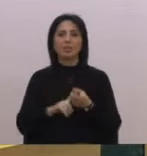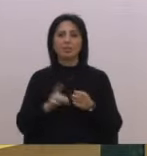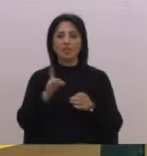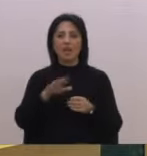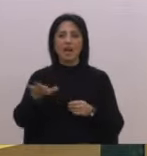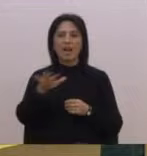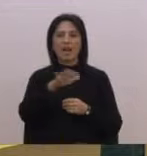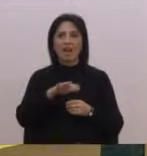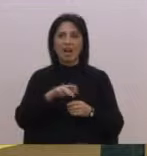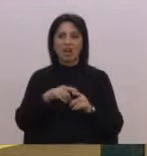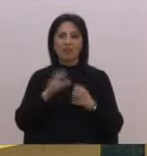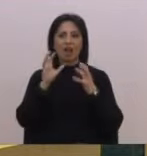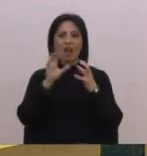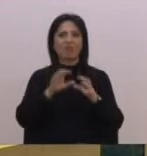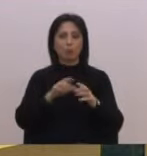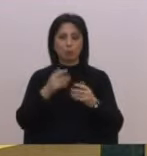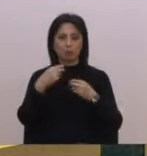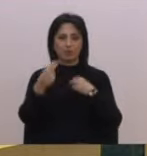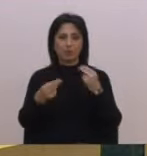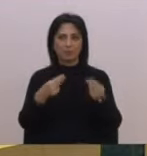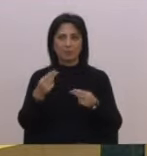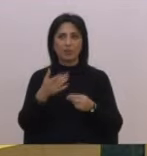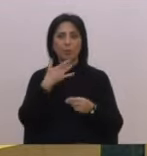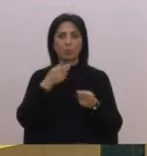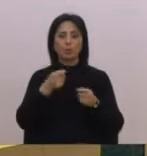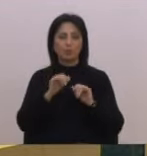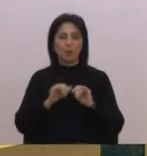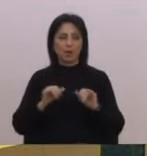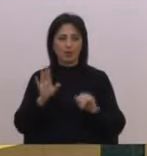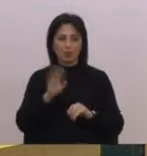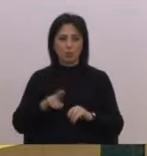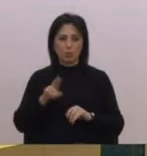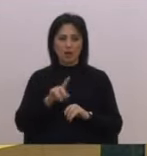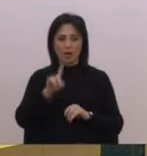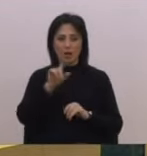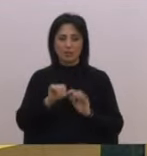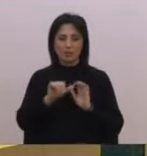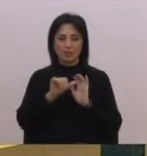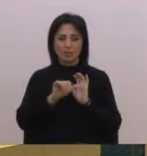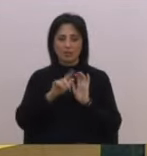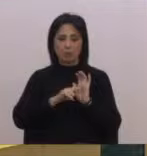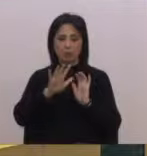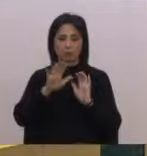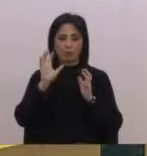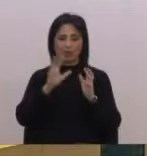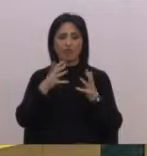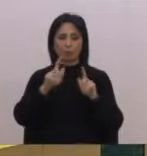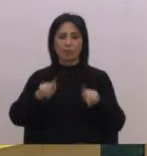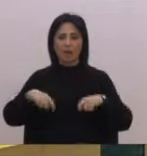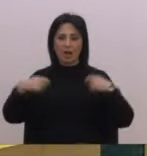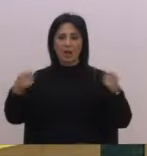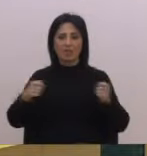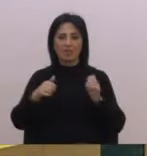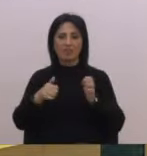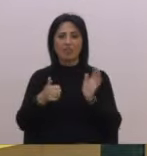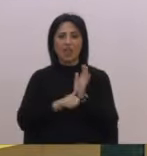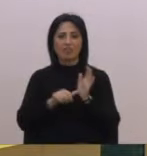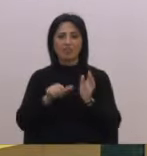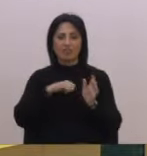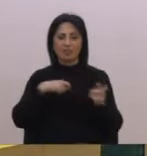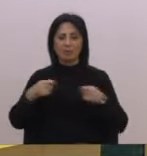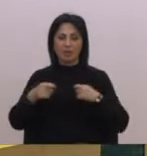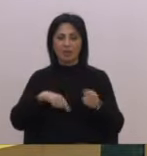რეგიონების ავტობუსებით მომარაგებას, მუნიციპალური განვითარების ფონდმა 175 ავტობუსი უკვე გადასცა 6 თვითმართველ